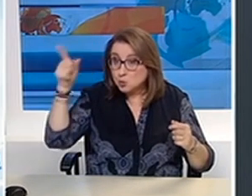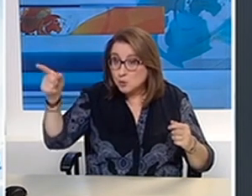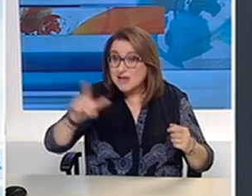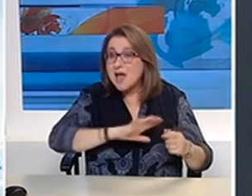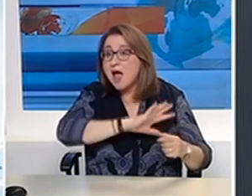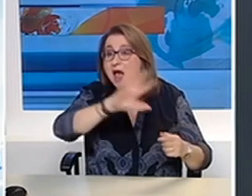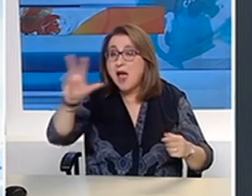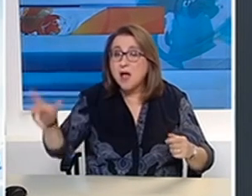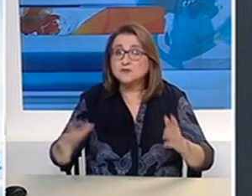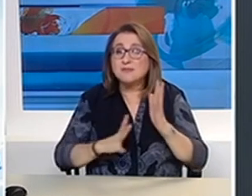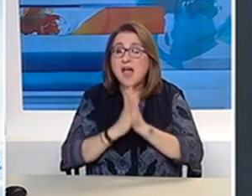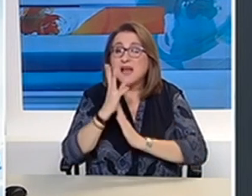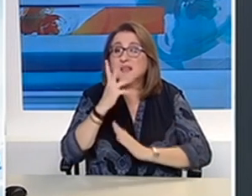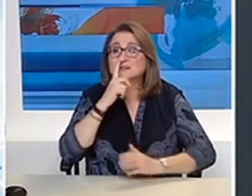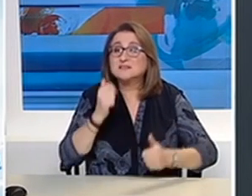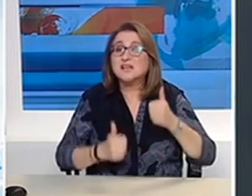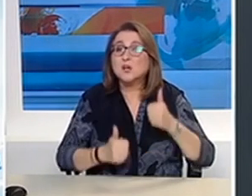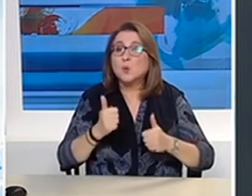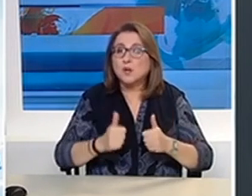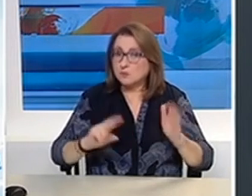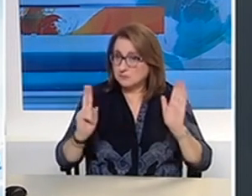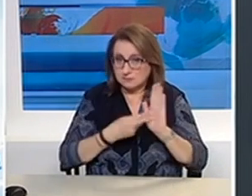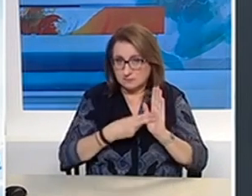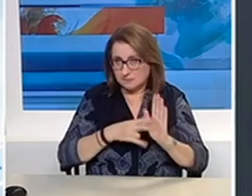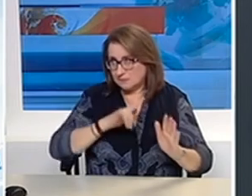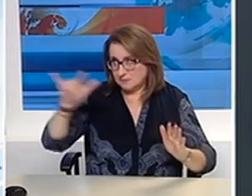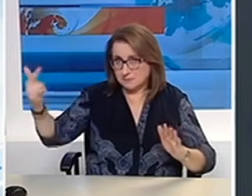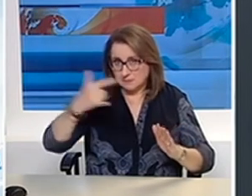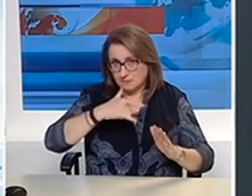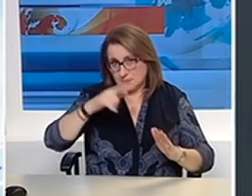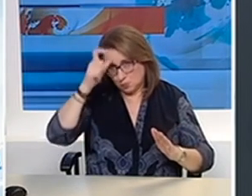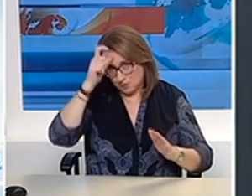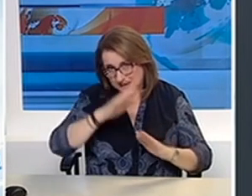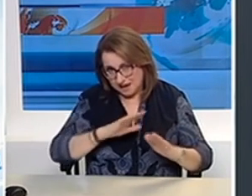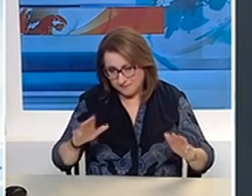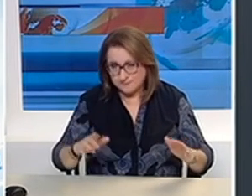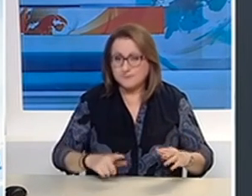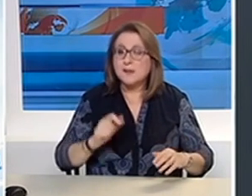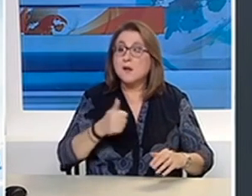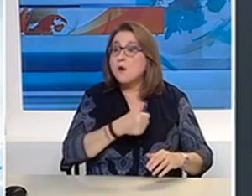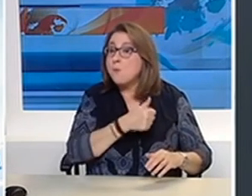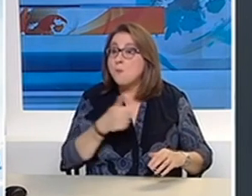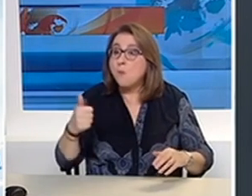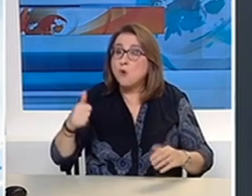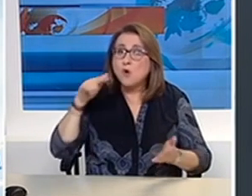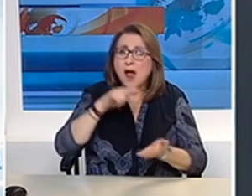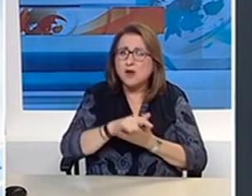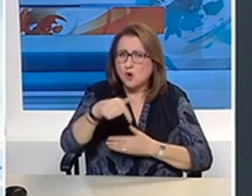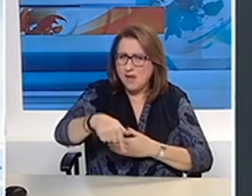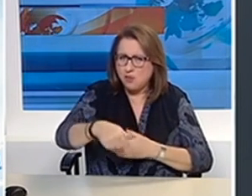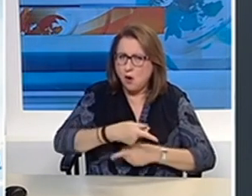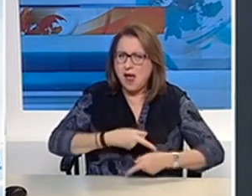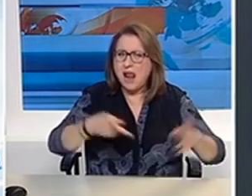ως τις 14 Ιουνίου του 2020 τα μεσάνυχτα. Τέταρτον, επιτρέπονται μόνο στο αεροδρόμιο της Αθήνας